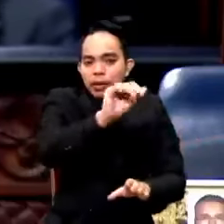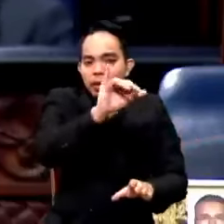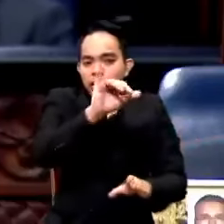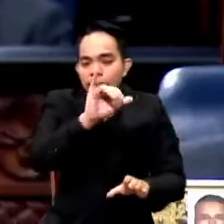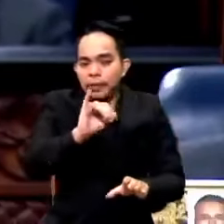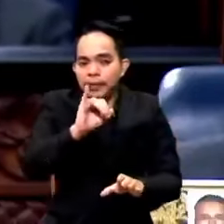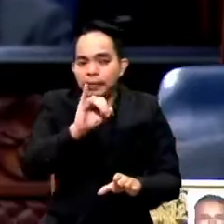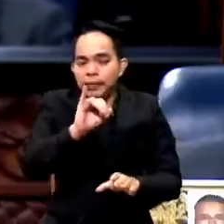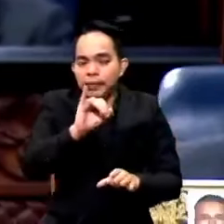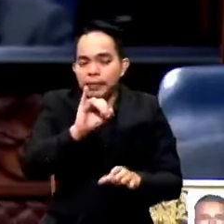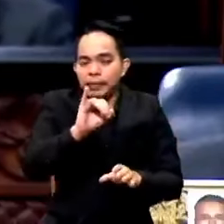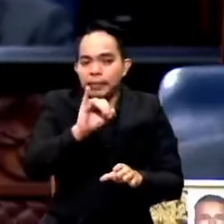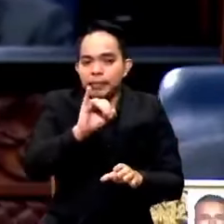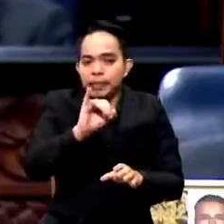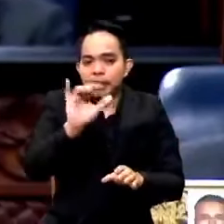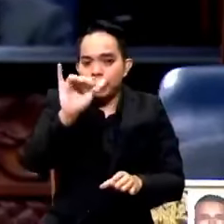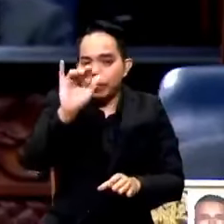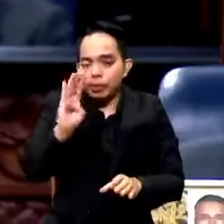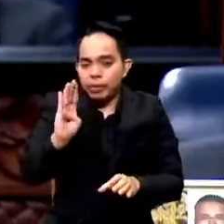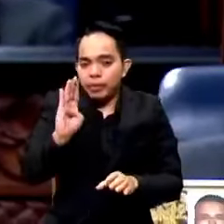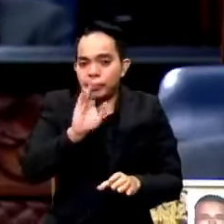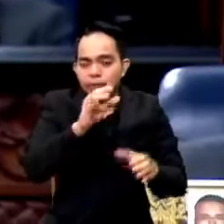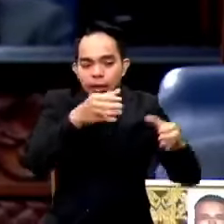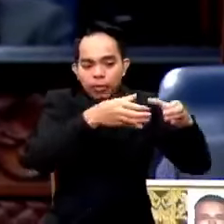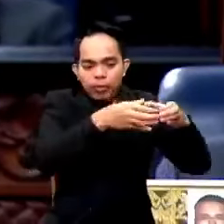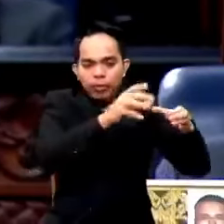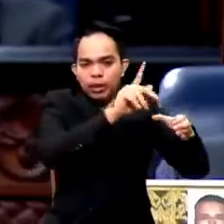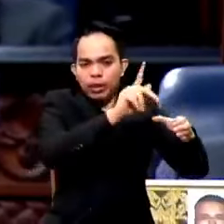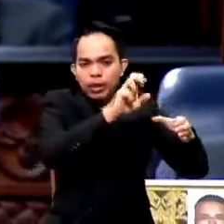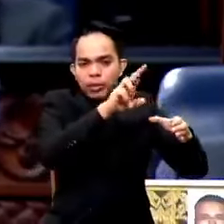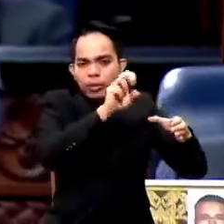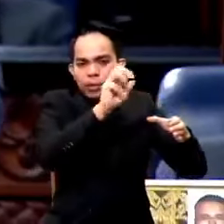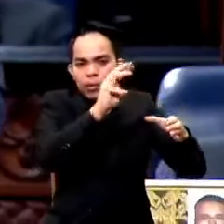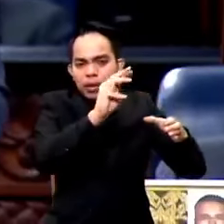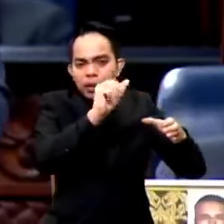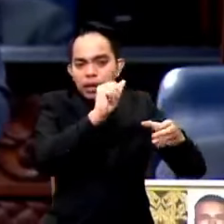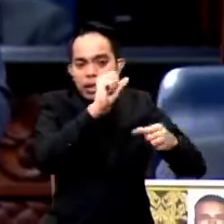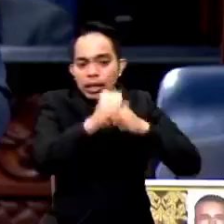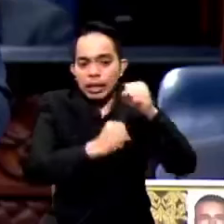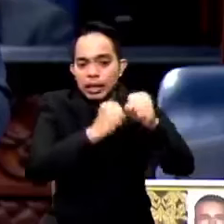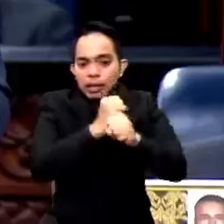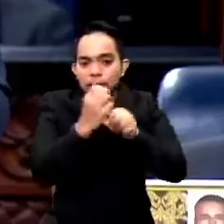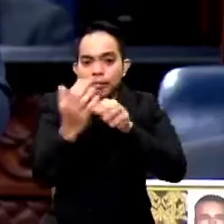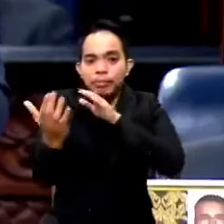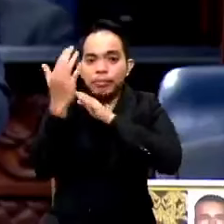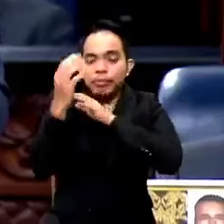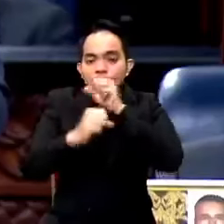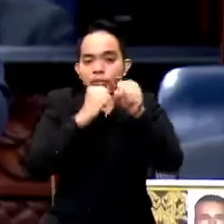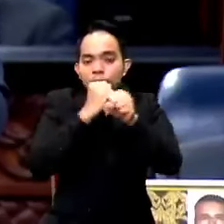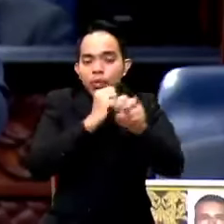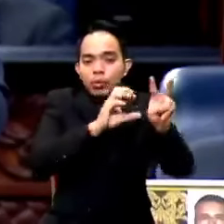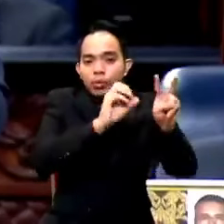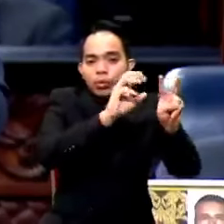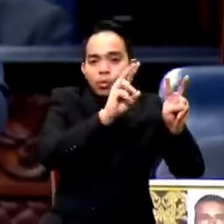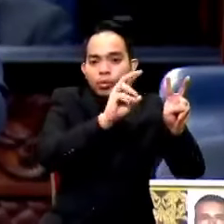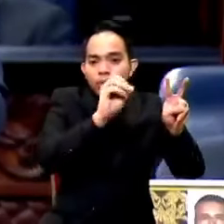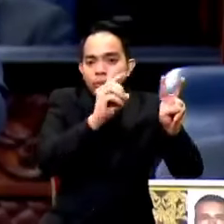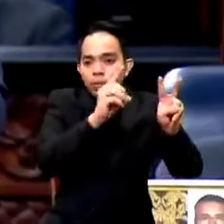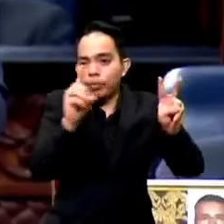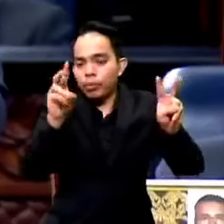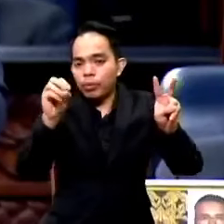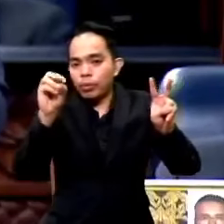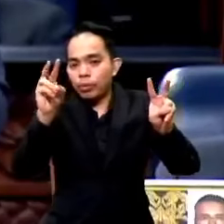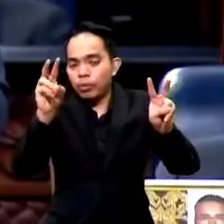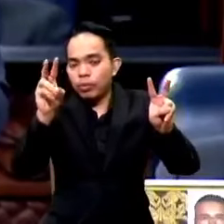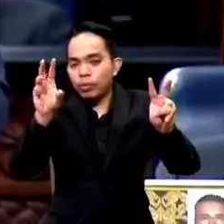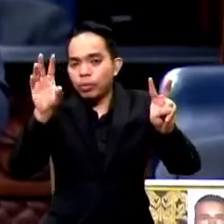pesat yang berhormat yang di-pertua kesumah menghadapi mulai pada tahun 2020 sehingga 27 September